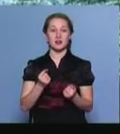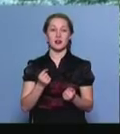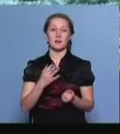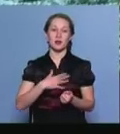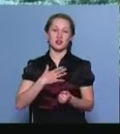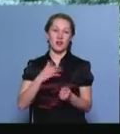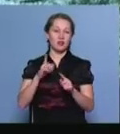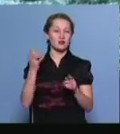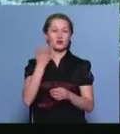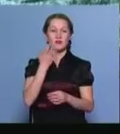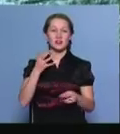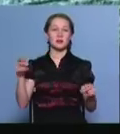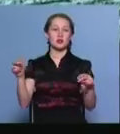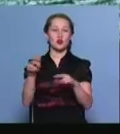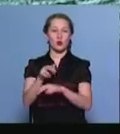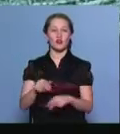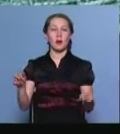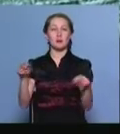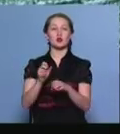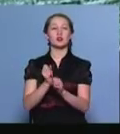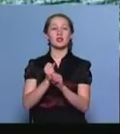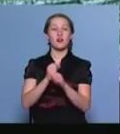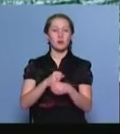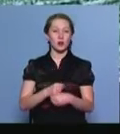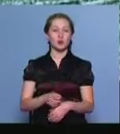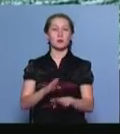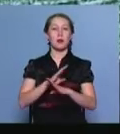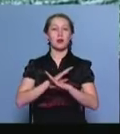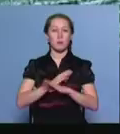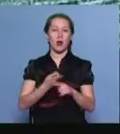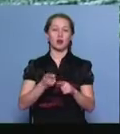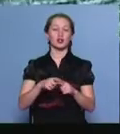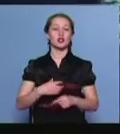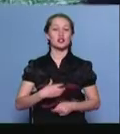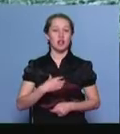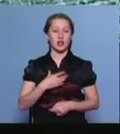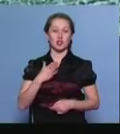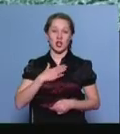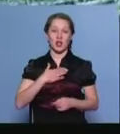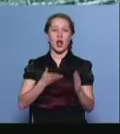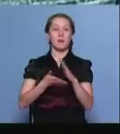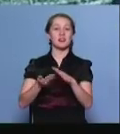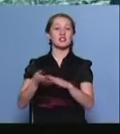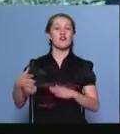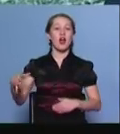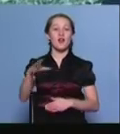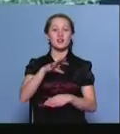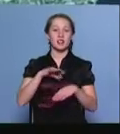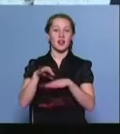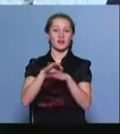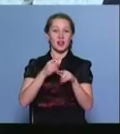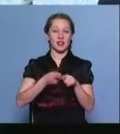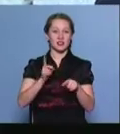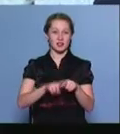видят пешеходов. Пешеходы травмируются, пешеходы погибают. Это очень страшно. Я призываю всех носить это возвращающие элементы.